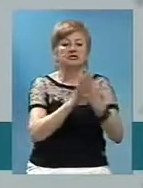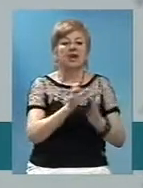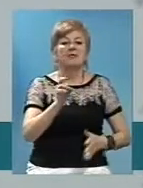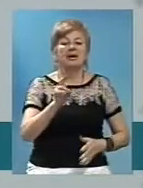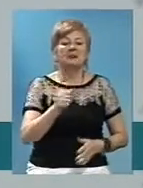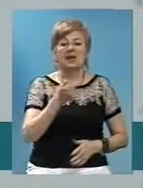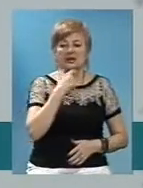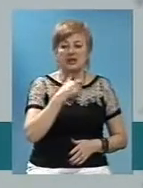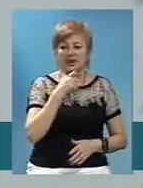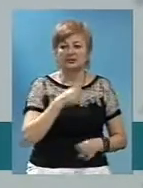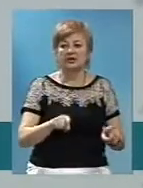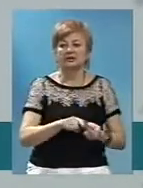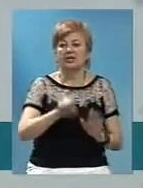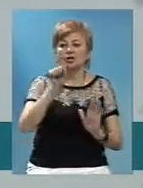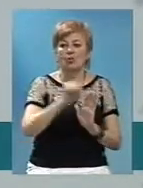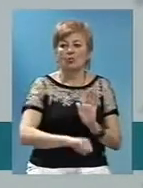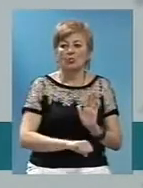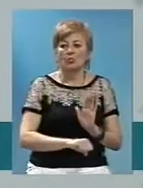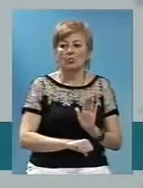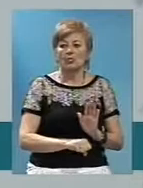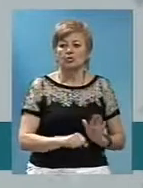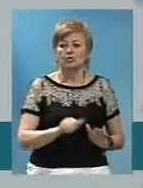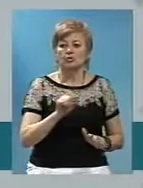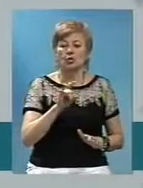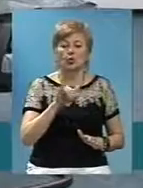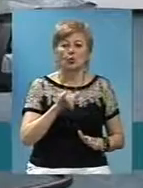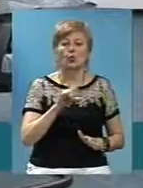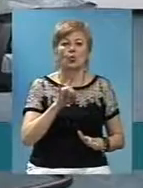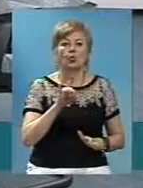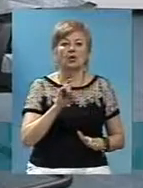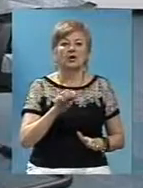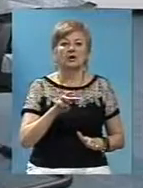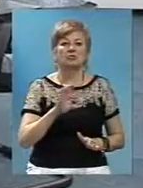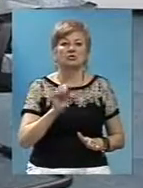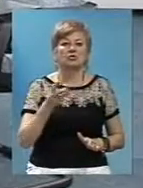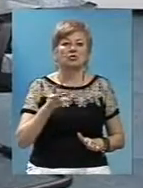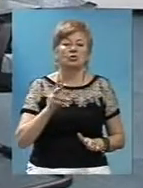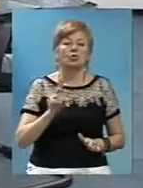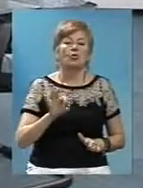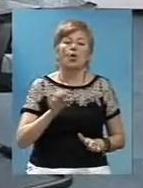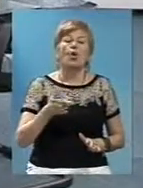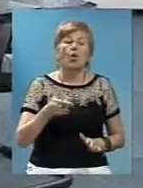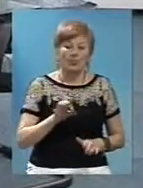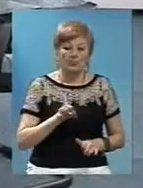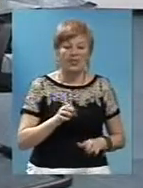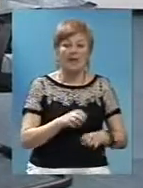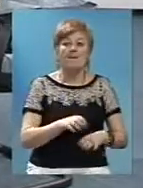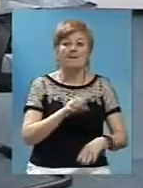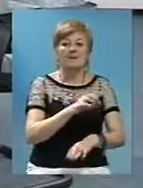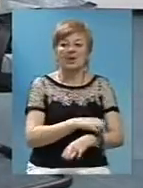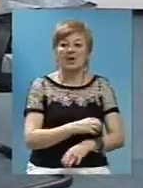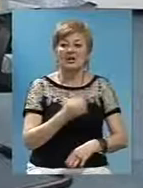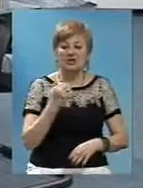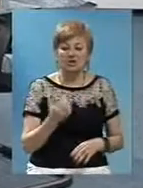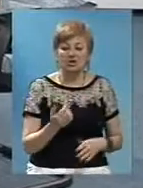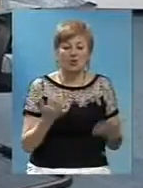також вбивства Урицького. Тобто більшовики понесли певні втрати